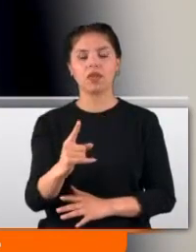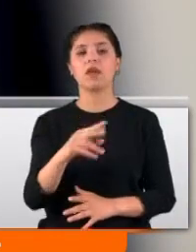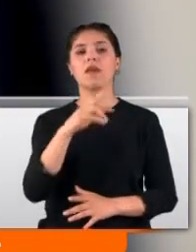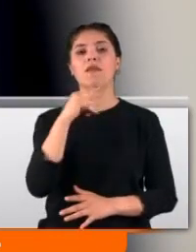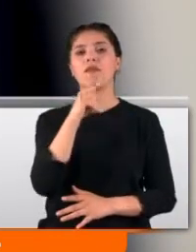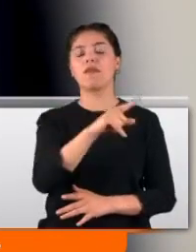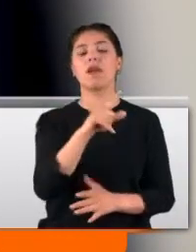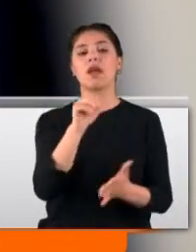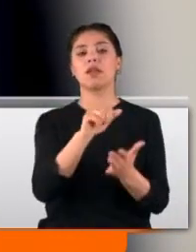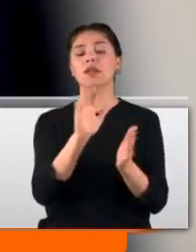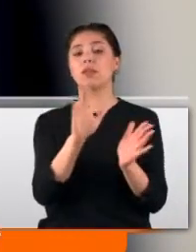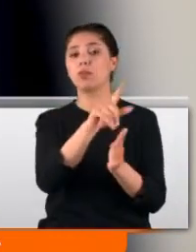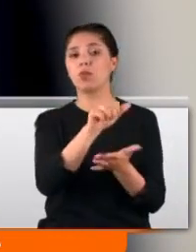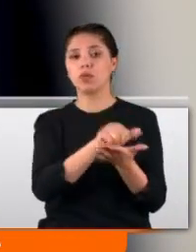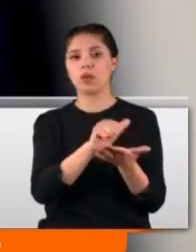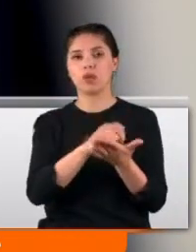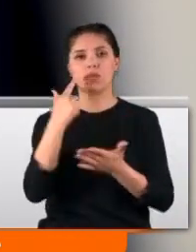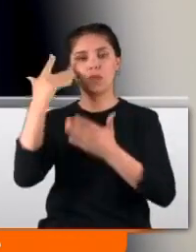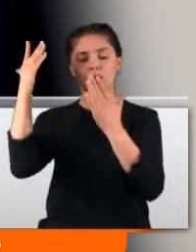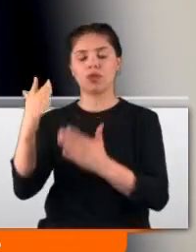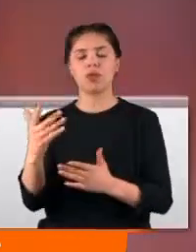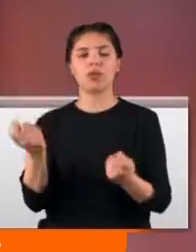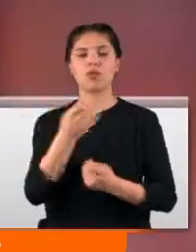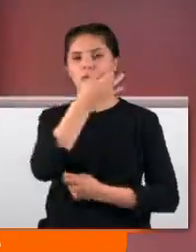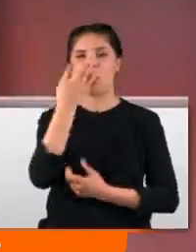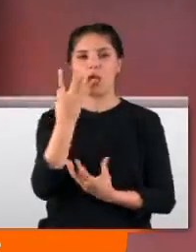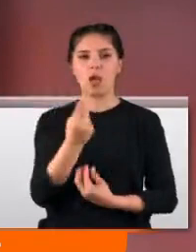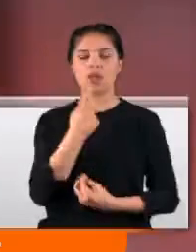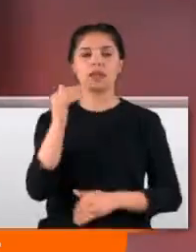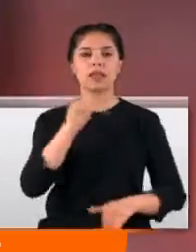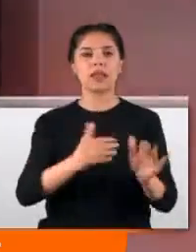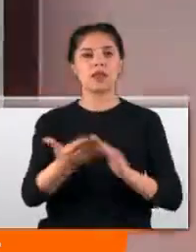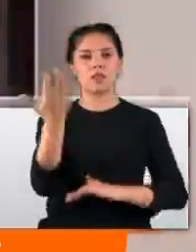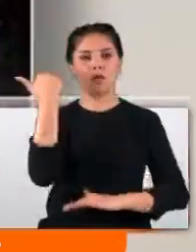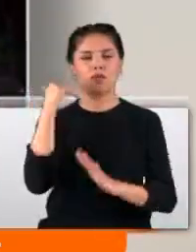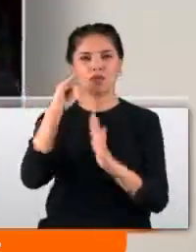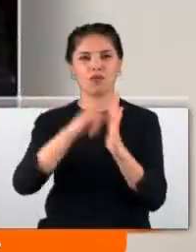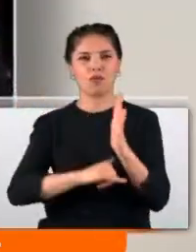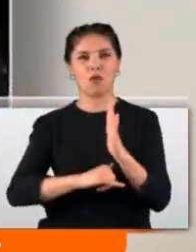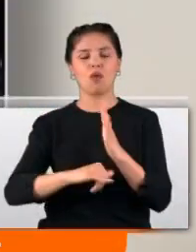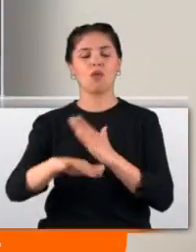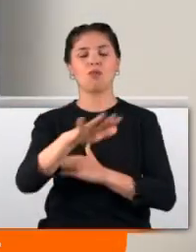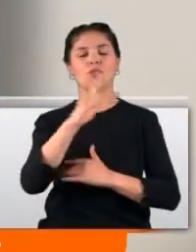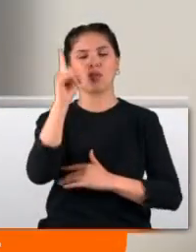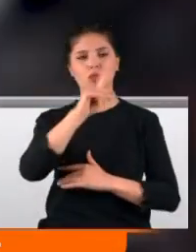France 24 bile Erdoğan'ın işinin kolaylaştığını kabul ediyor. Seçim öncesi anketlerin gazabına uğrayan